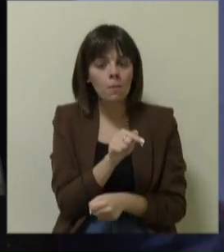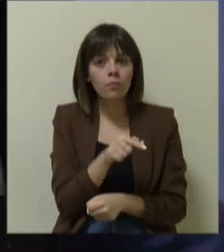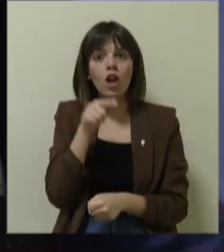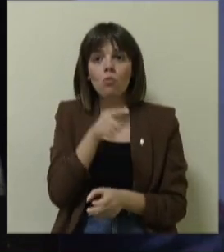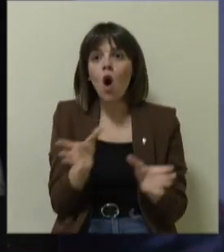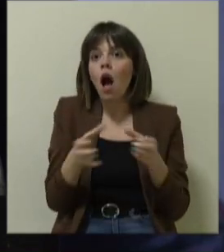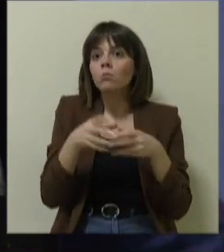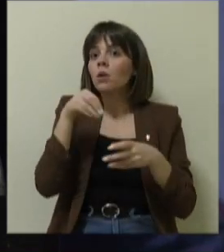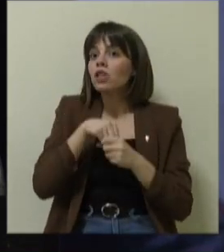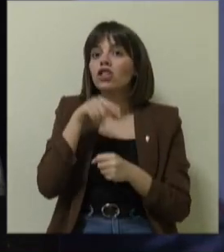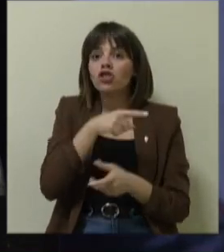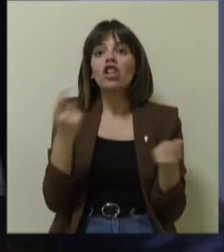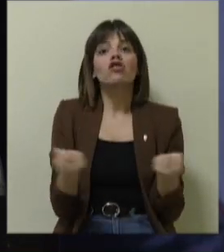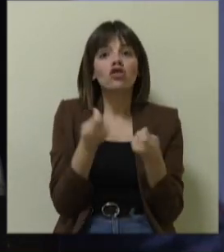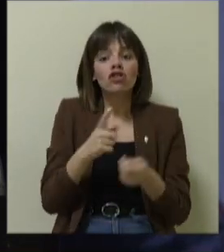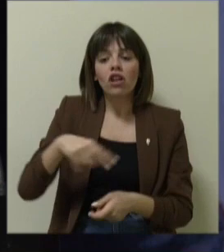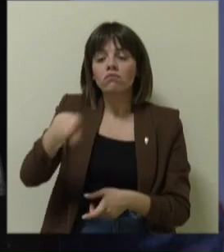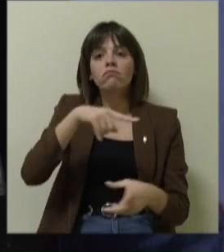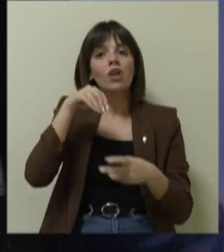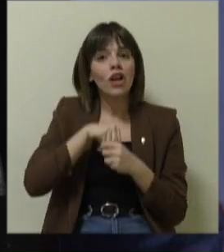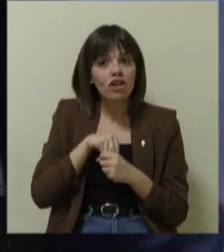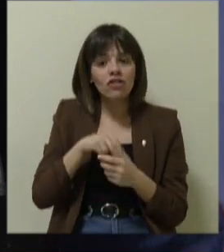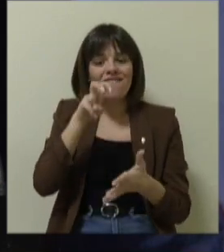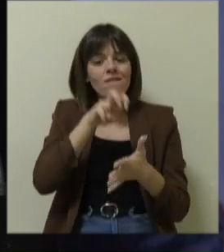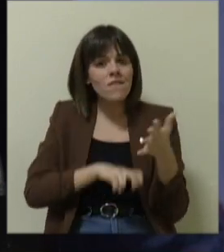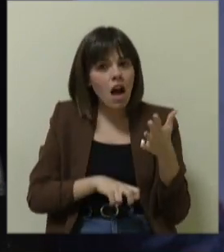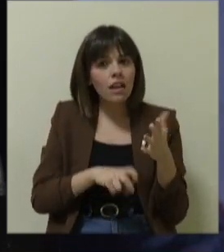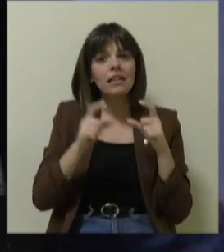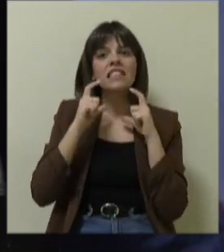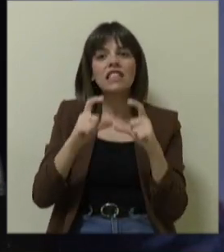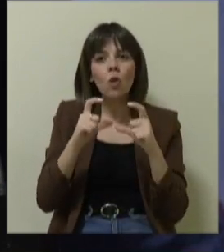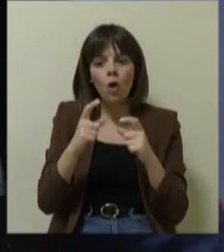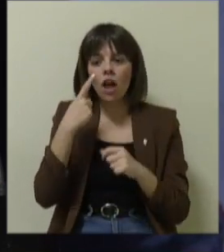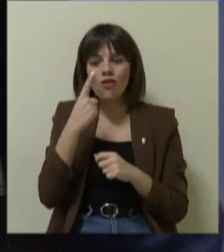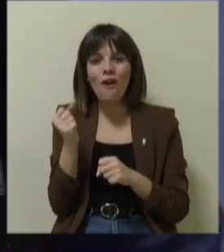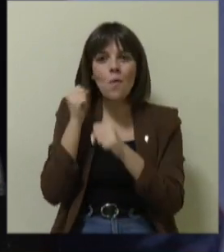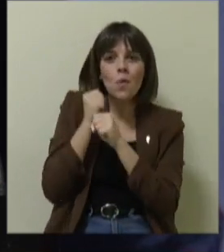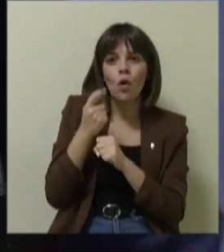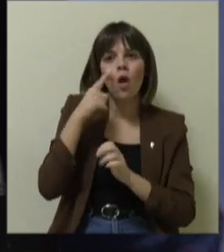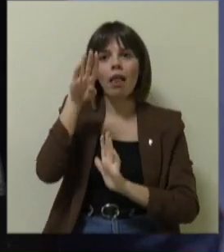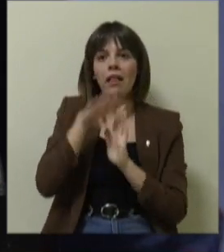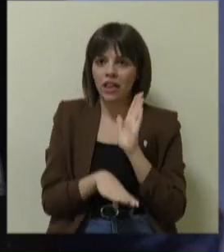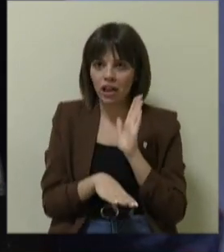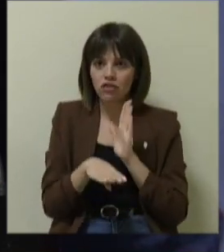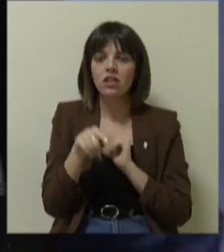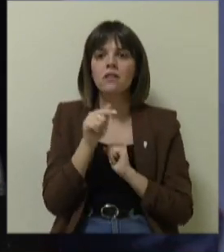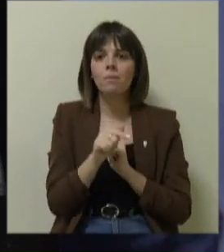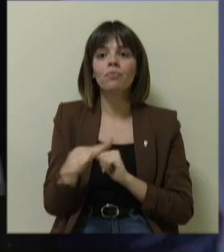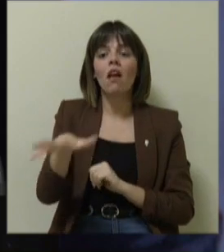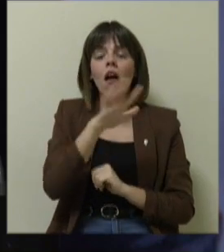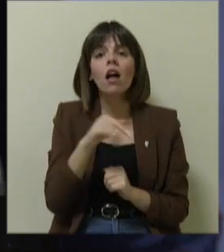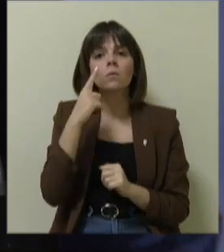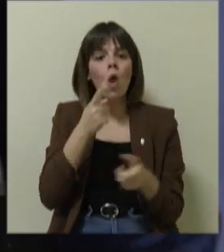Bu kapsamda çalışanlar üzerindeki vergi ve sigorta prim yükünü indireceğiz. Her